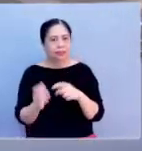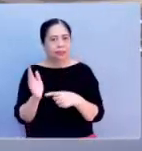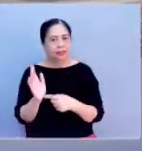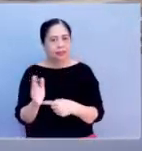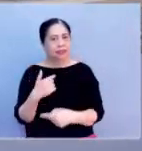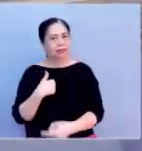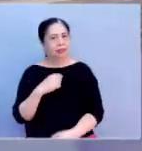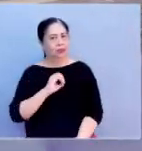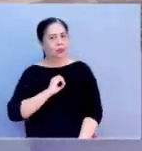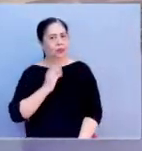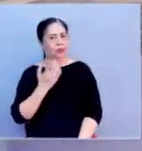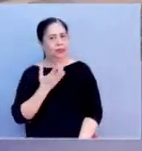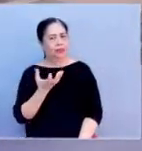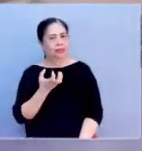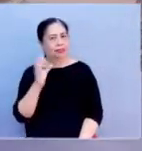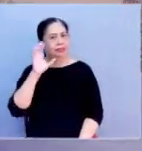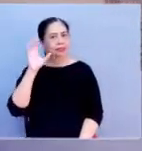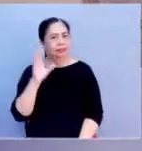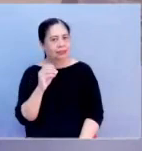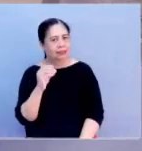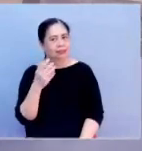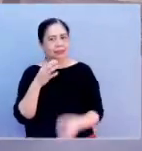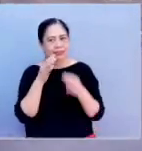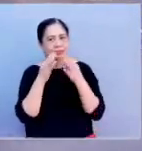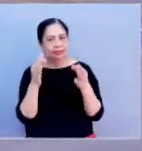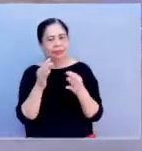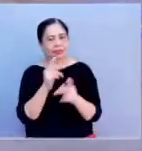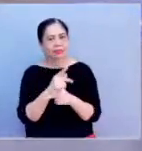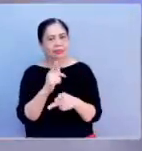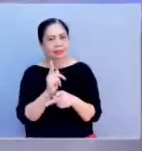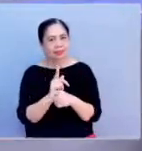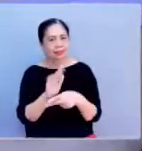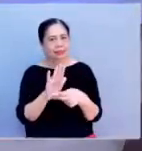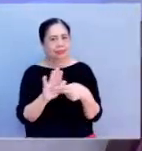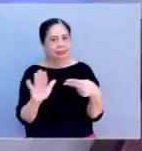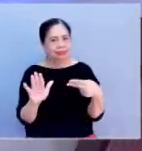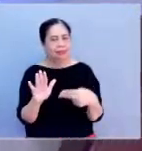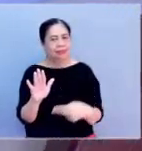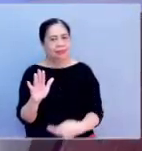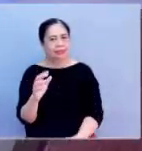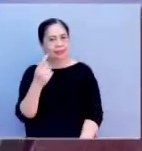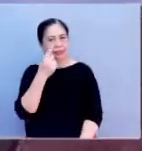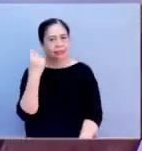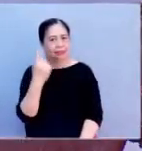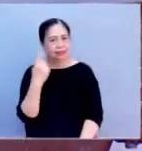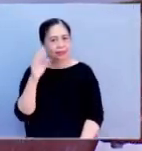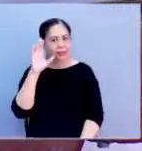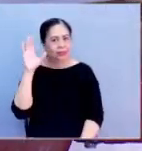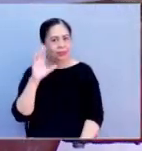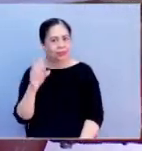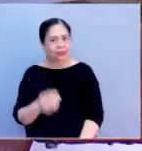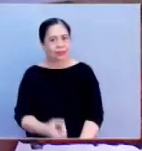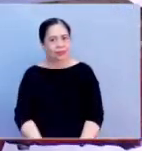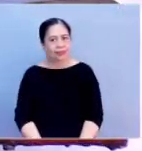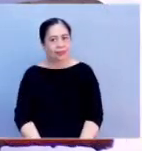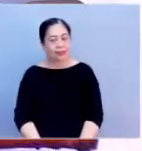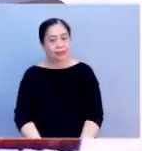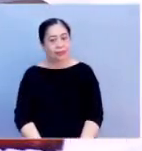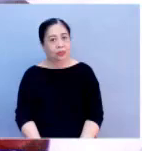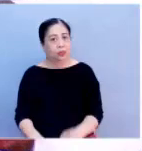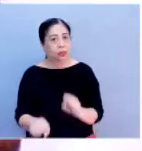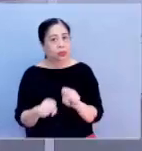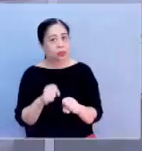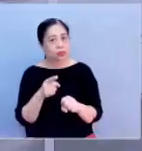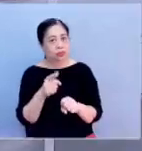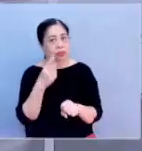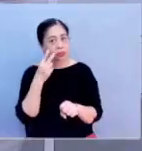may ganyan. Gusto ko po makilala yung product at yung brand na Zedric Zaragoza as unique po talaga. Oo, pero so, ikaw ba tinitignan